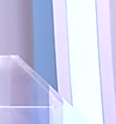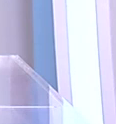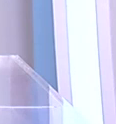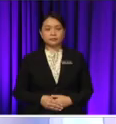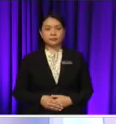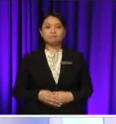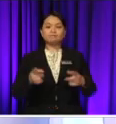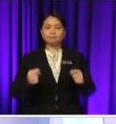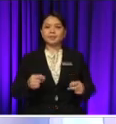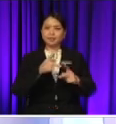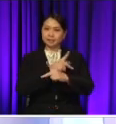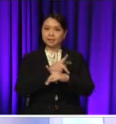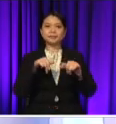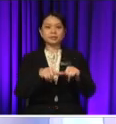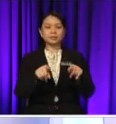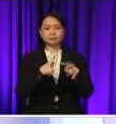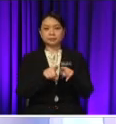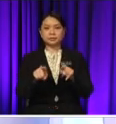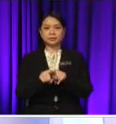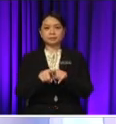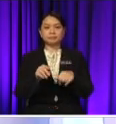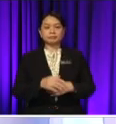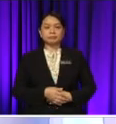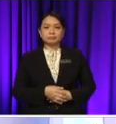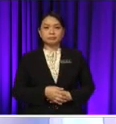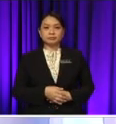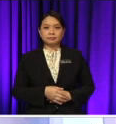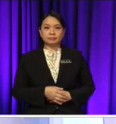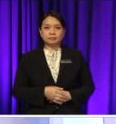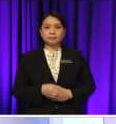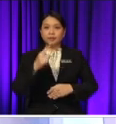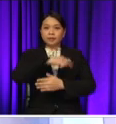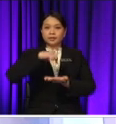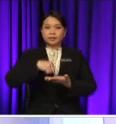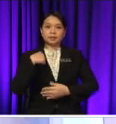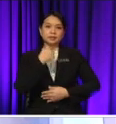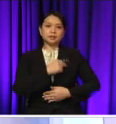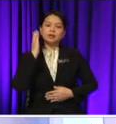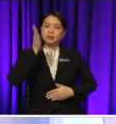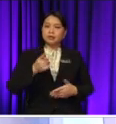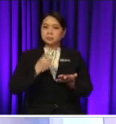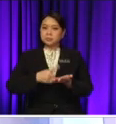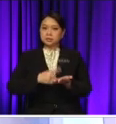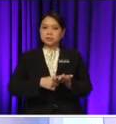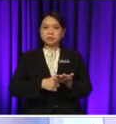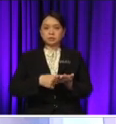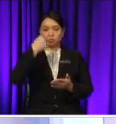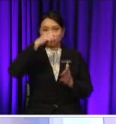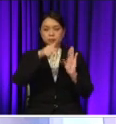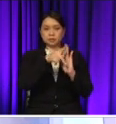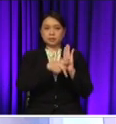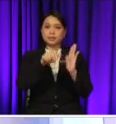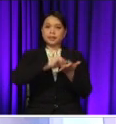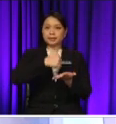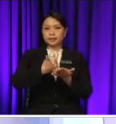Terima kasih masih menonton sukses SPM 2022 di mana hari ini kita membincangkan bagi mata pelajaran prinsip perekaman